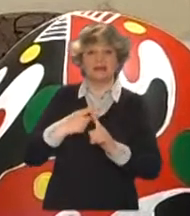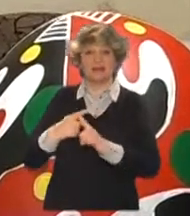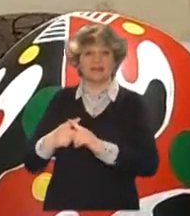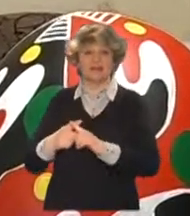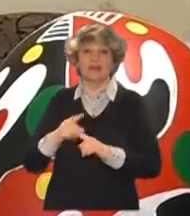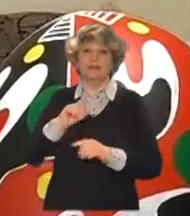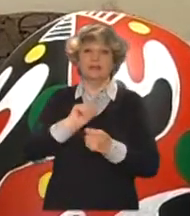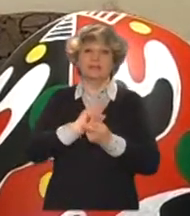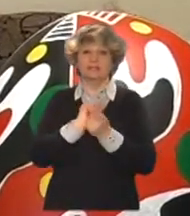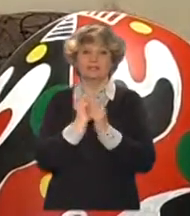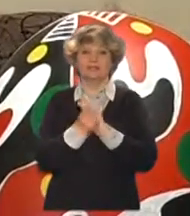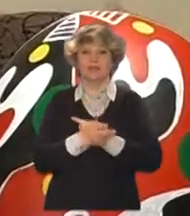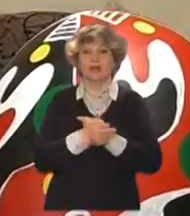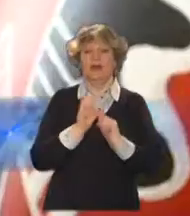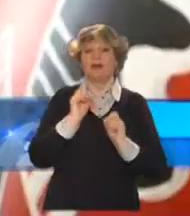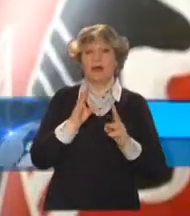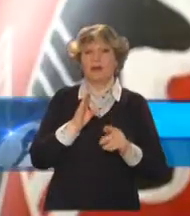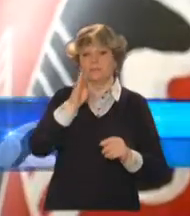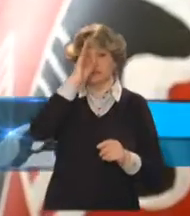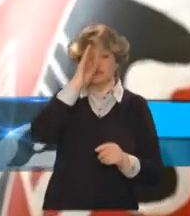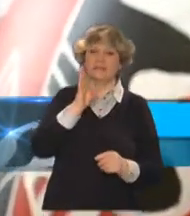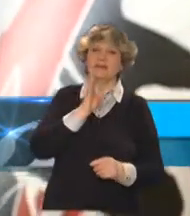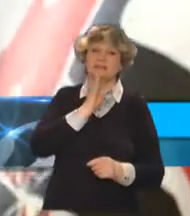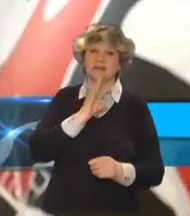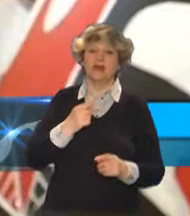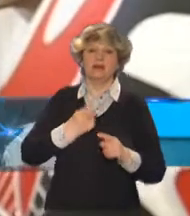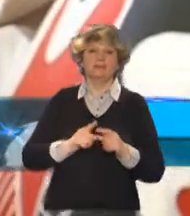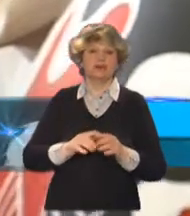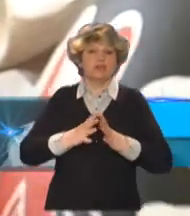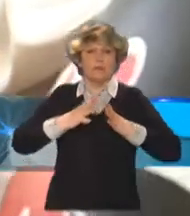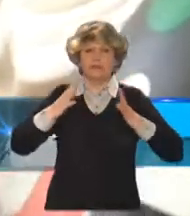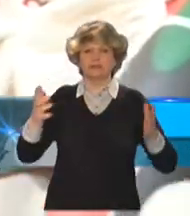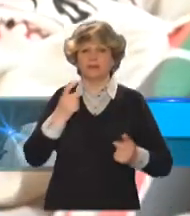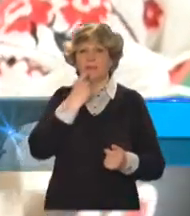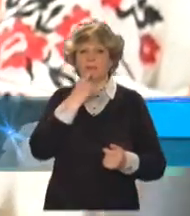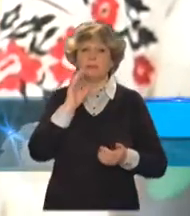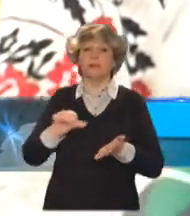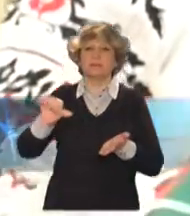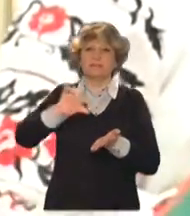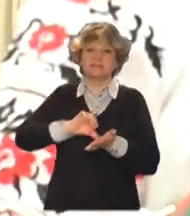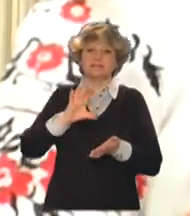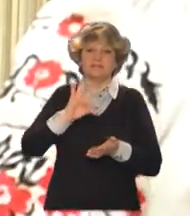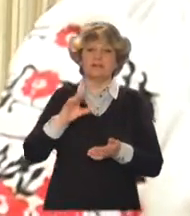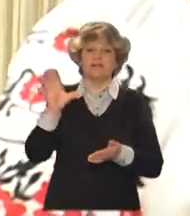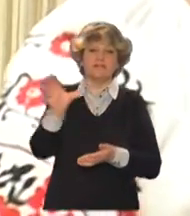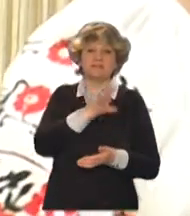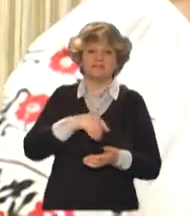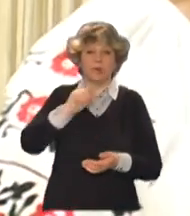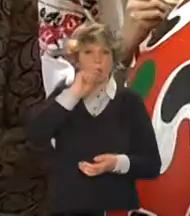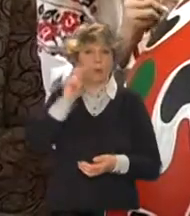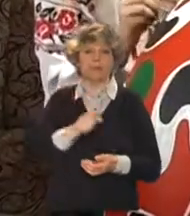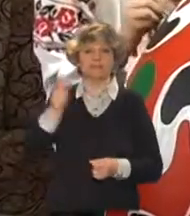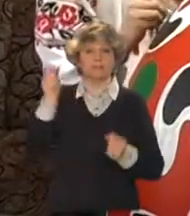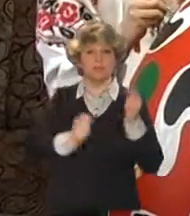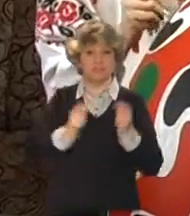така поєднана чоловіча-жіноча. Ця гігантська писанка представлятиме Черкаси на всеукраїнському фестивалі великодніх